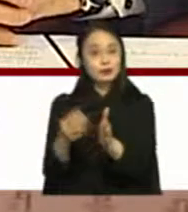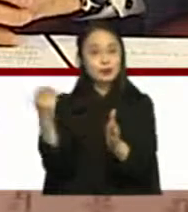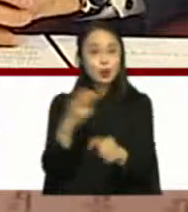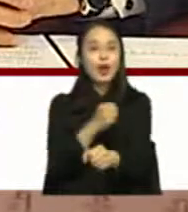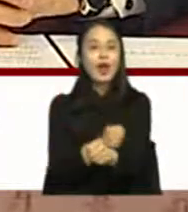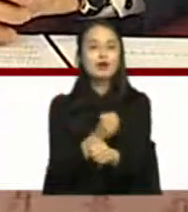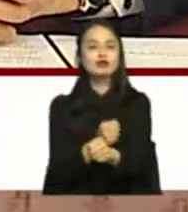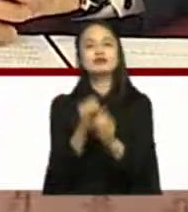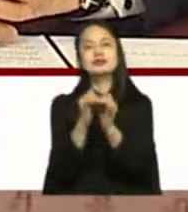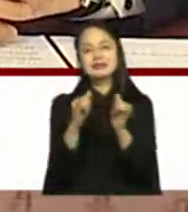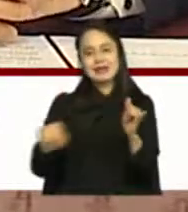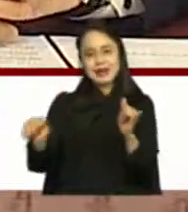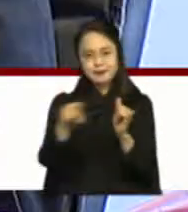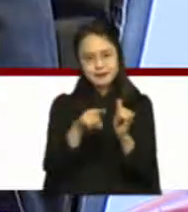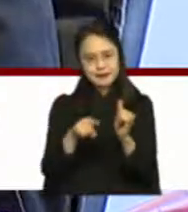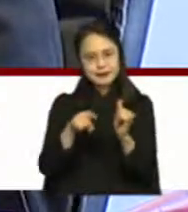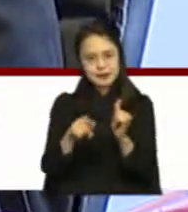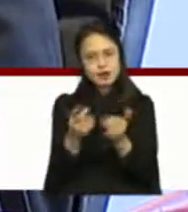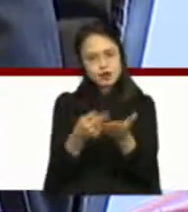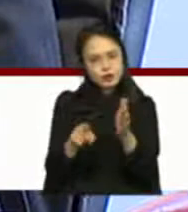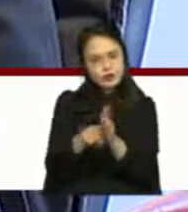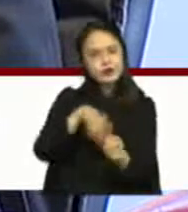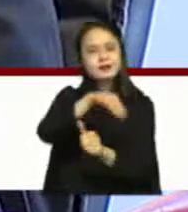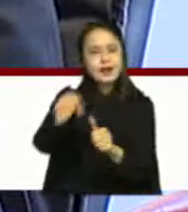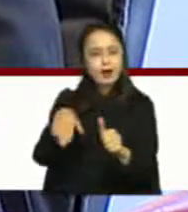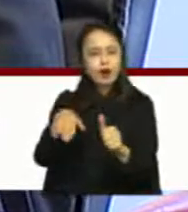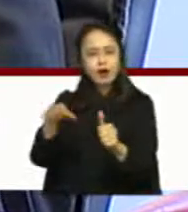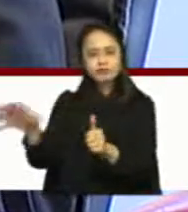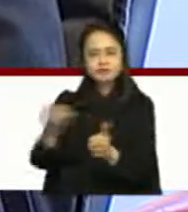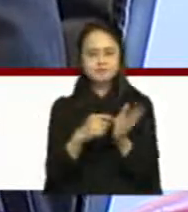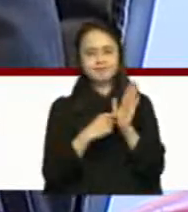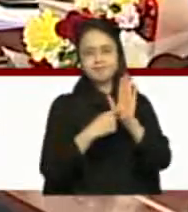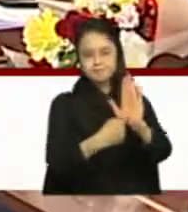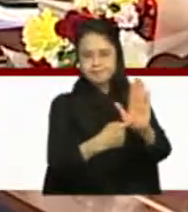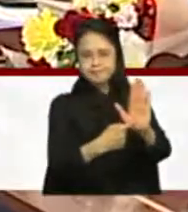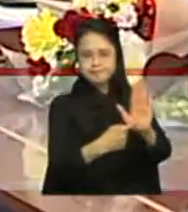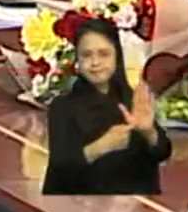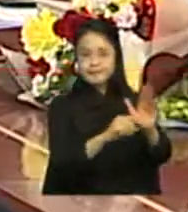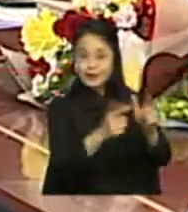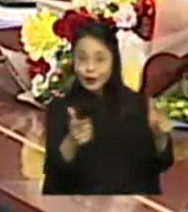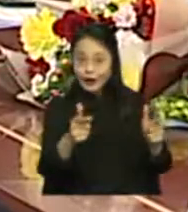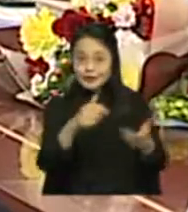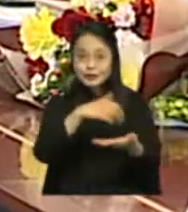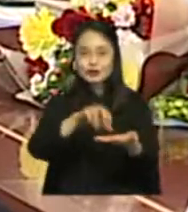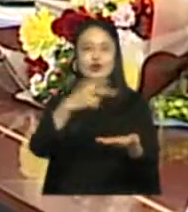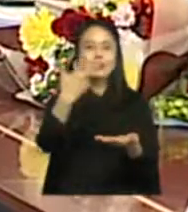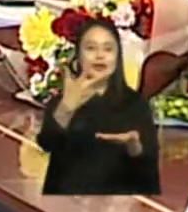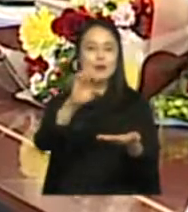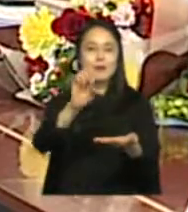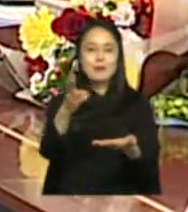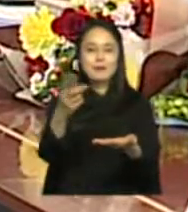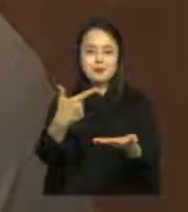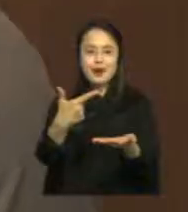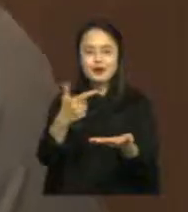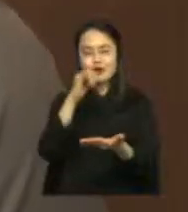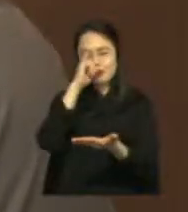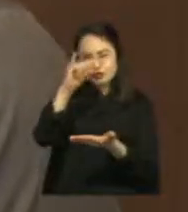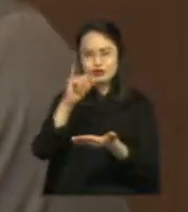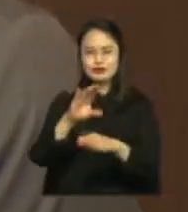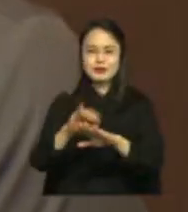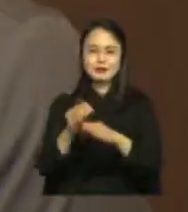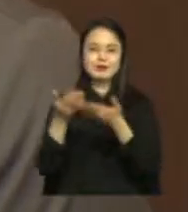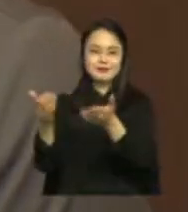고발한 kctv 제주방송 등 보도와 정규 특집 분야에서 모두 7편의 우수프로그램 이 선정됐습니다